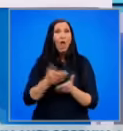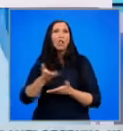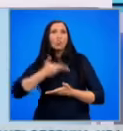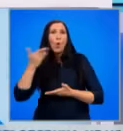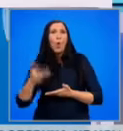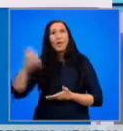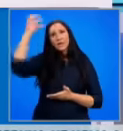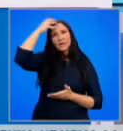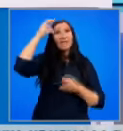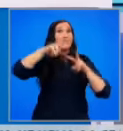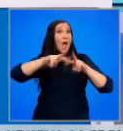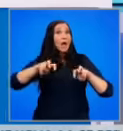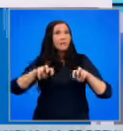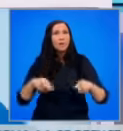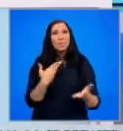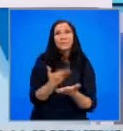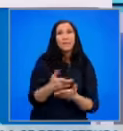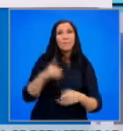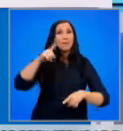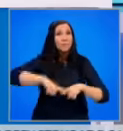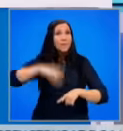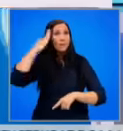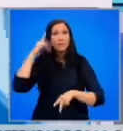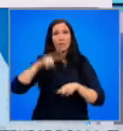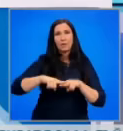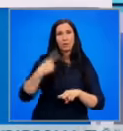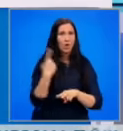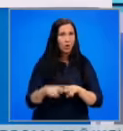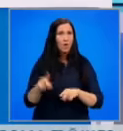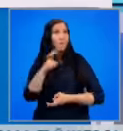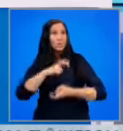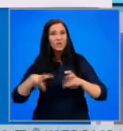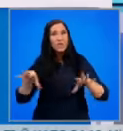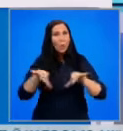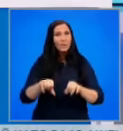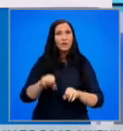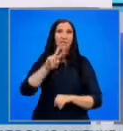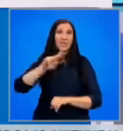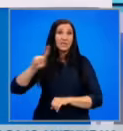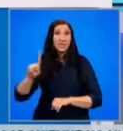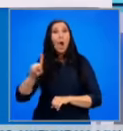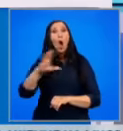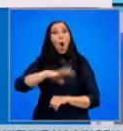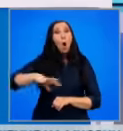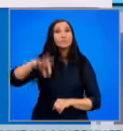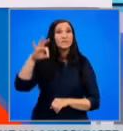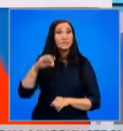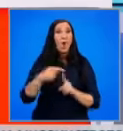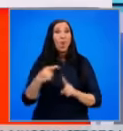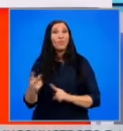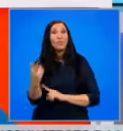доклада на държавните ревизори, представен от правосъдния министър Надежда Йорданова. Проверките са обхванали общо 21 обществени поръчки